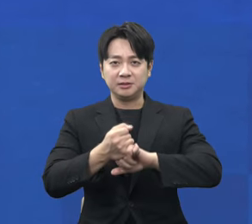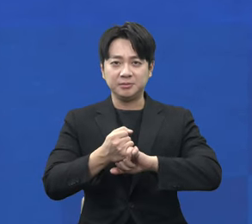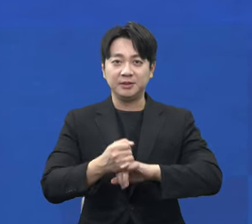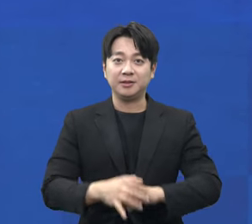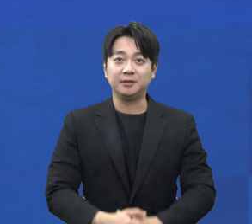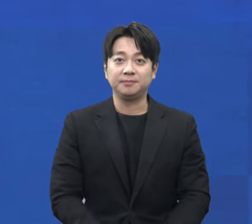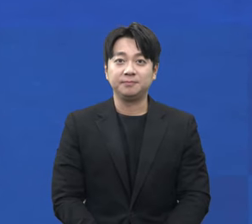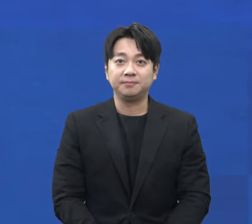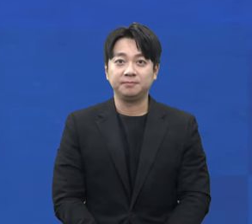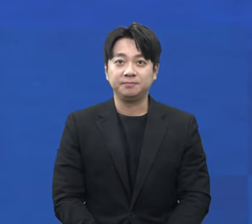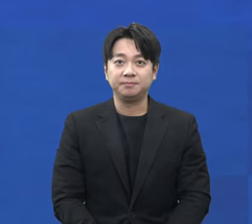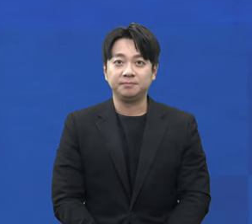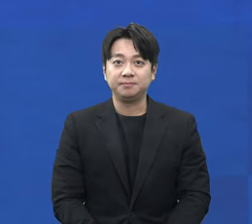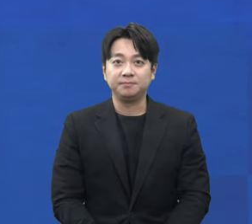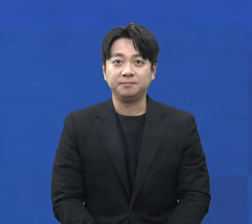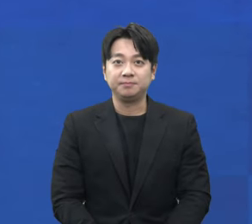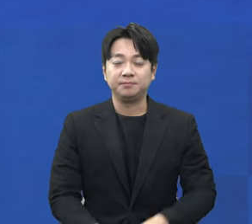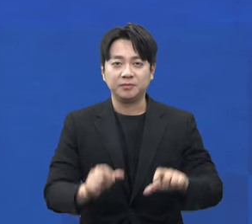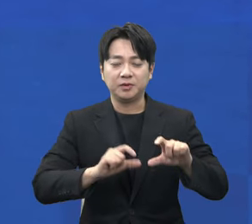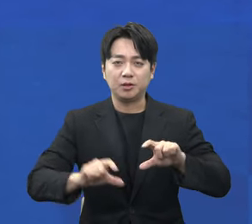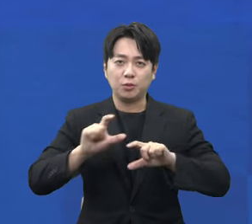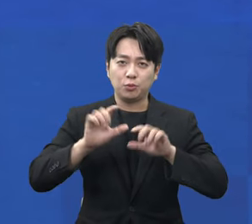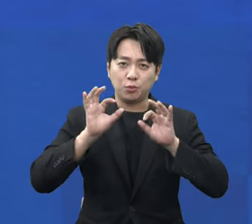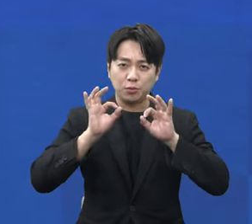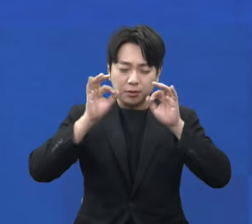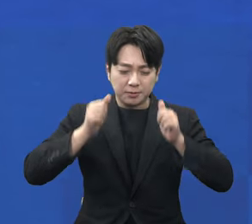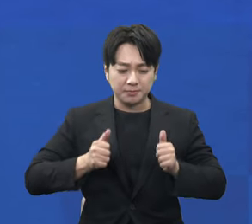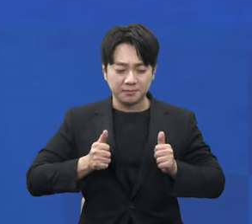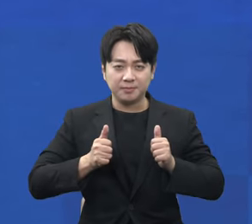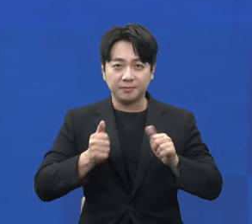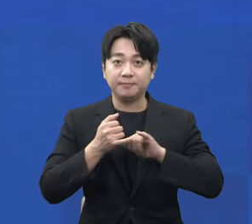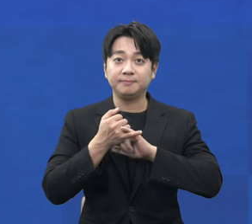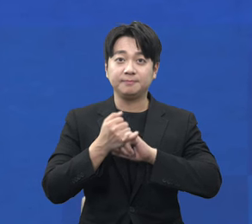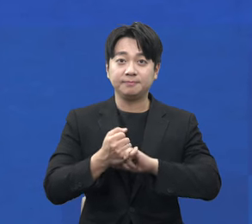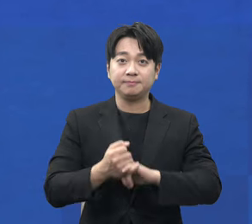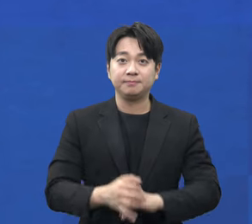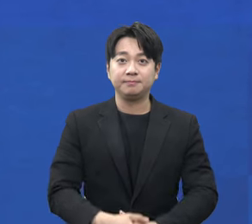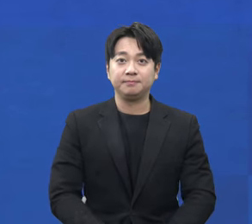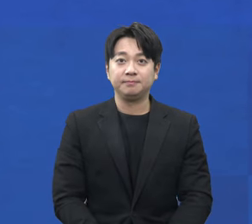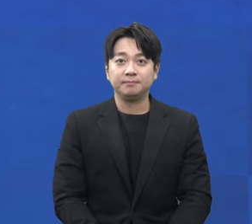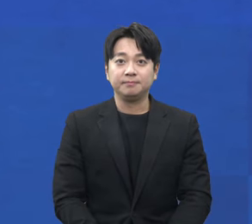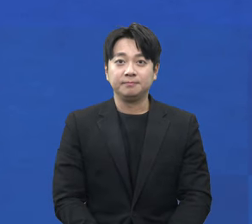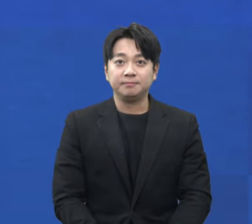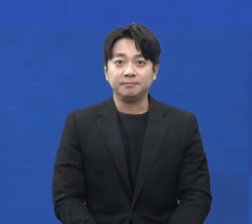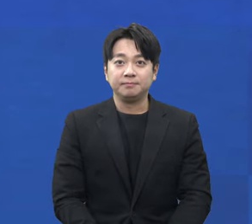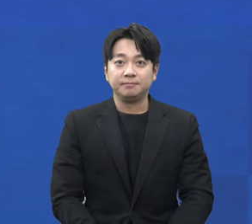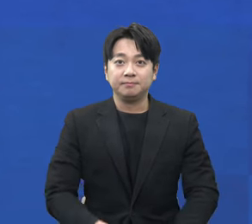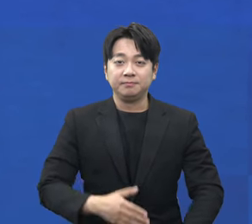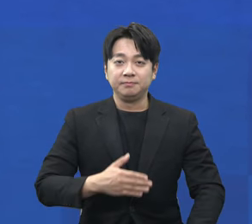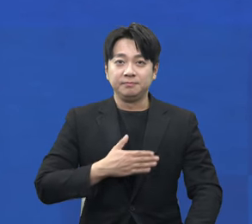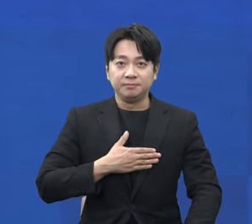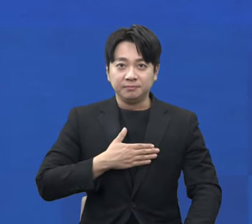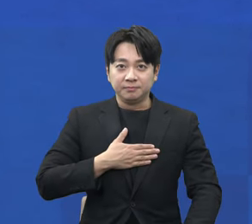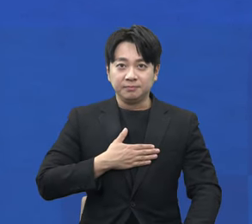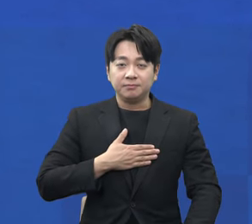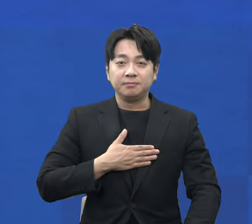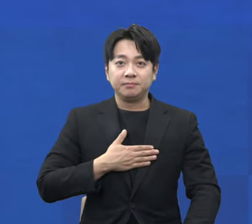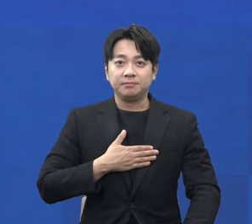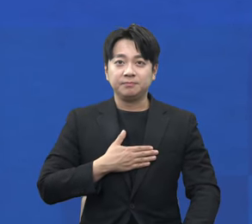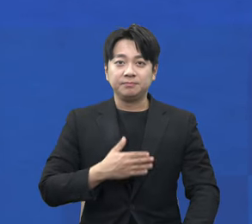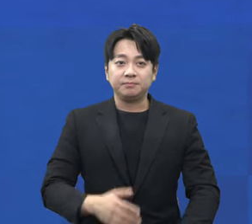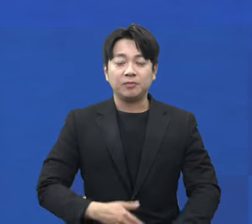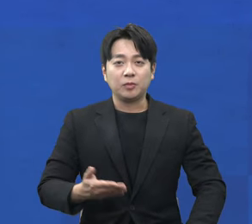때보다도 간절하고 절실하게 해내겠습니다 본건 우가 모든 것을 걸고